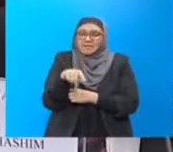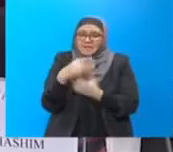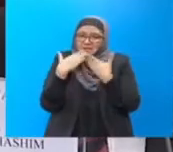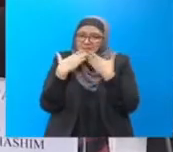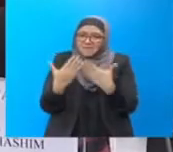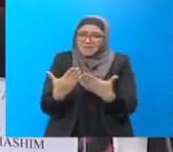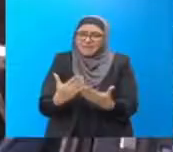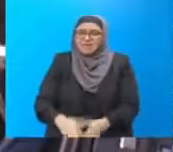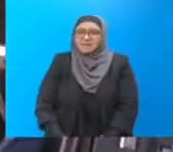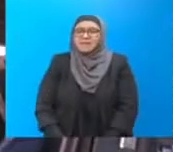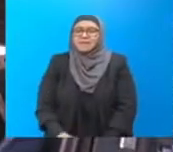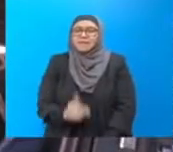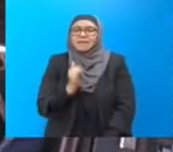kembali